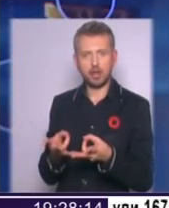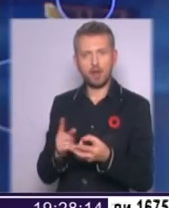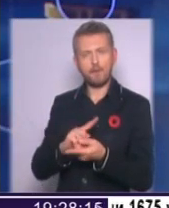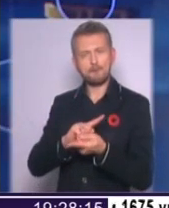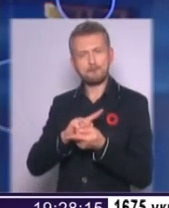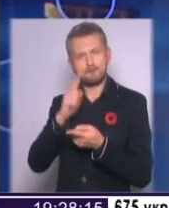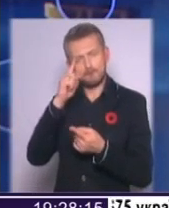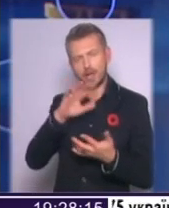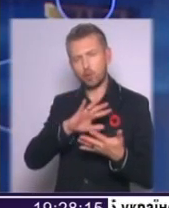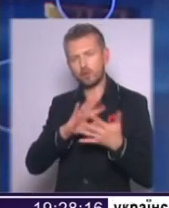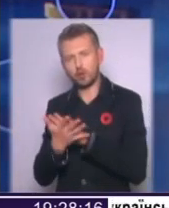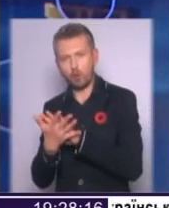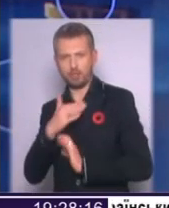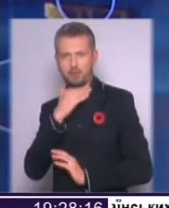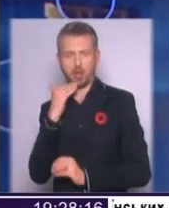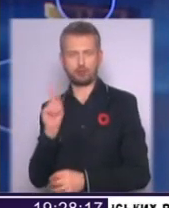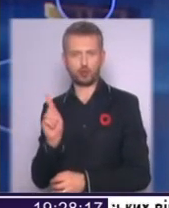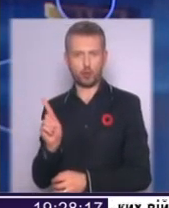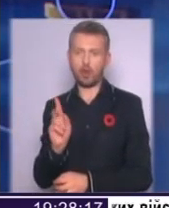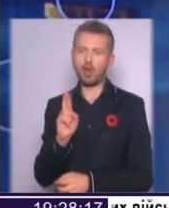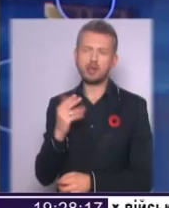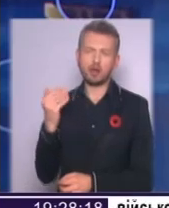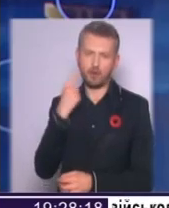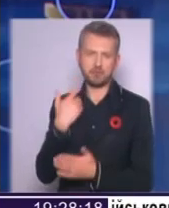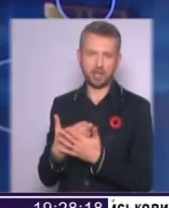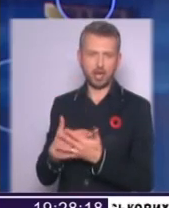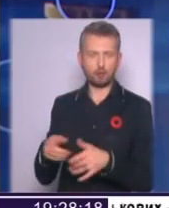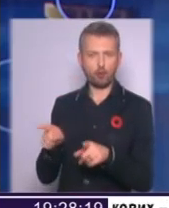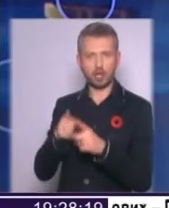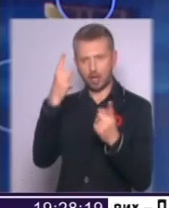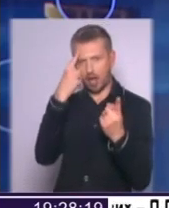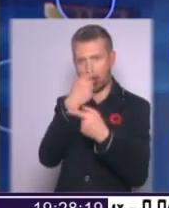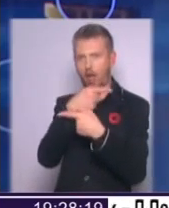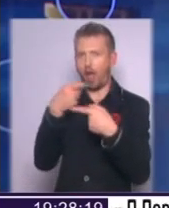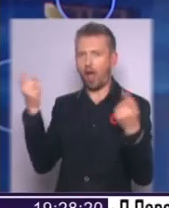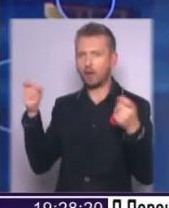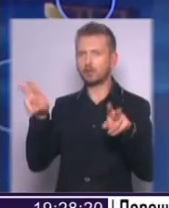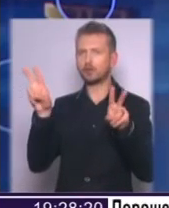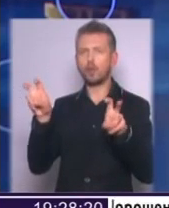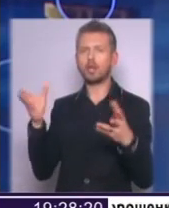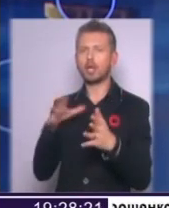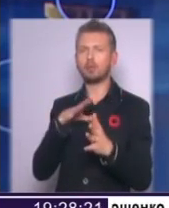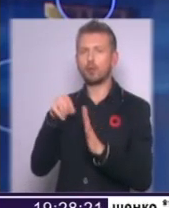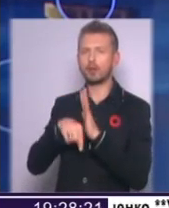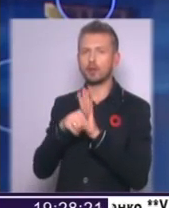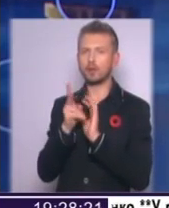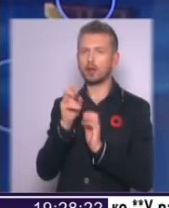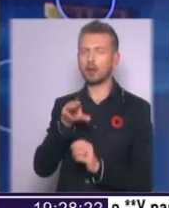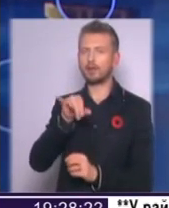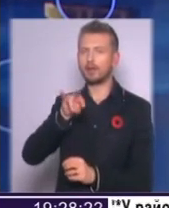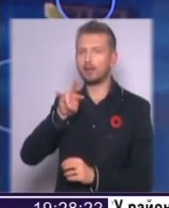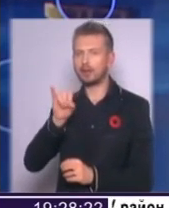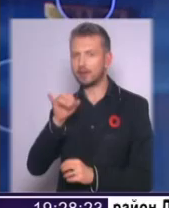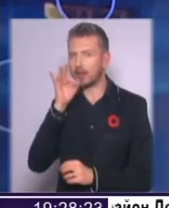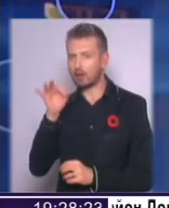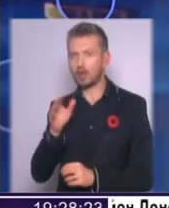переусвідомити, можливо, багато чого. Як вам здається, от таке гасло, яке було в контексті Катині свого часу сказано,